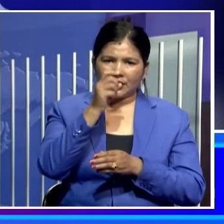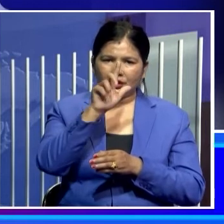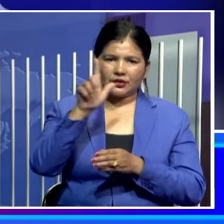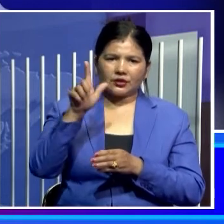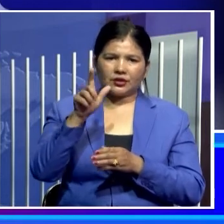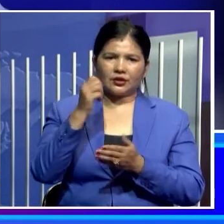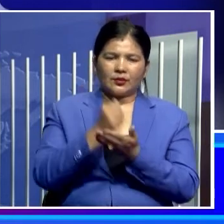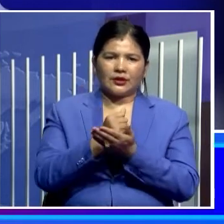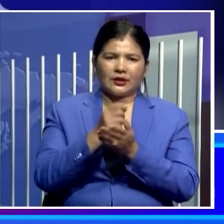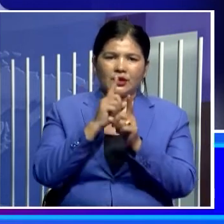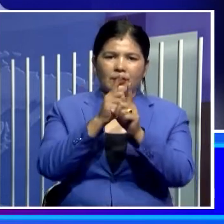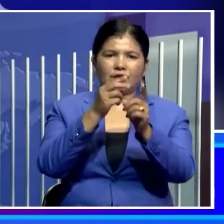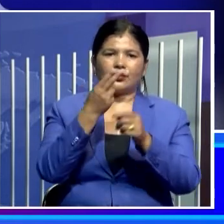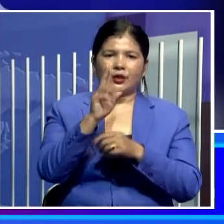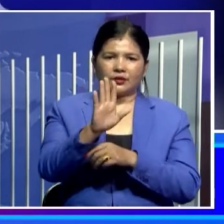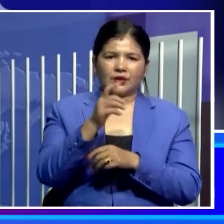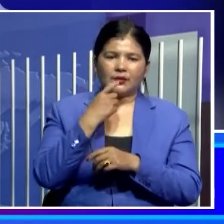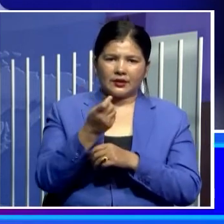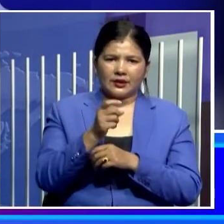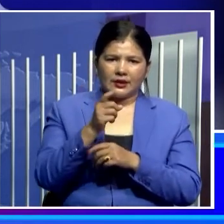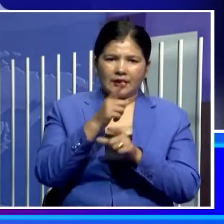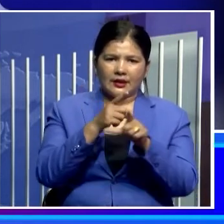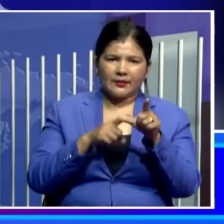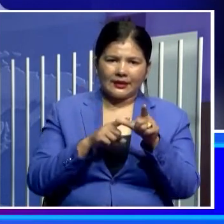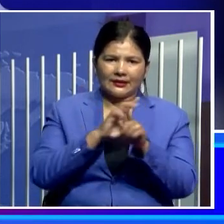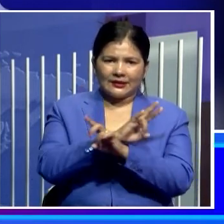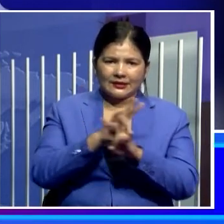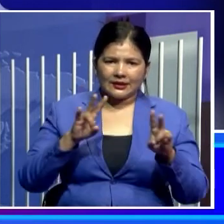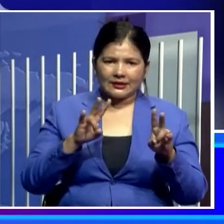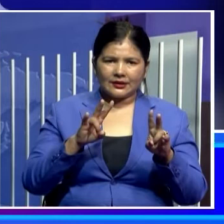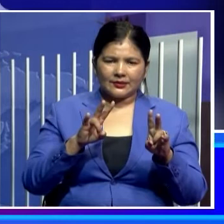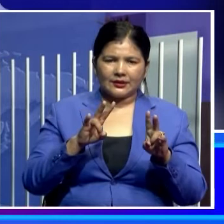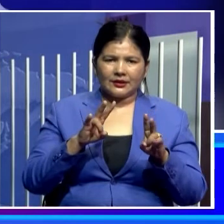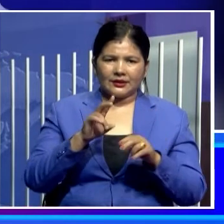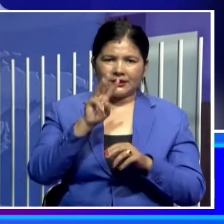3,677 मत ल्याई पछ्याइरहनु भएको छ भने एमालेका शान्ति देवी ढकालले